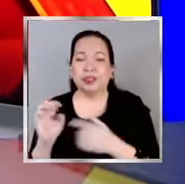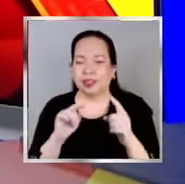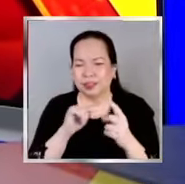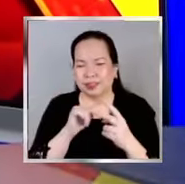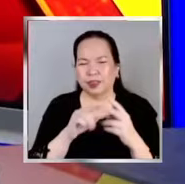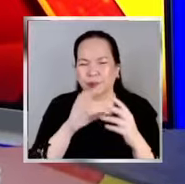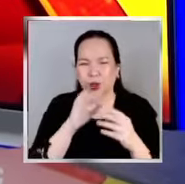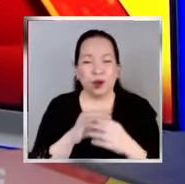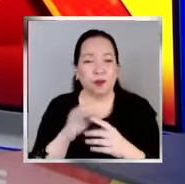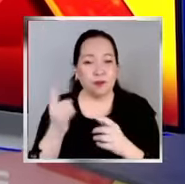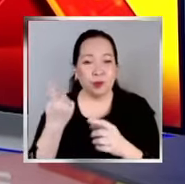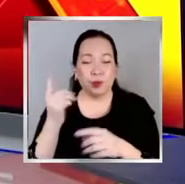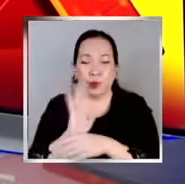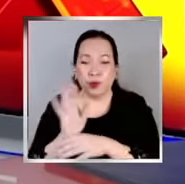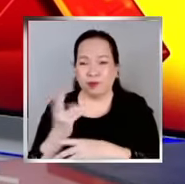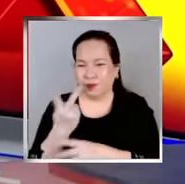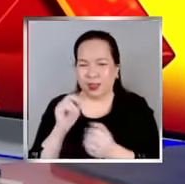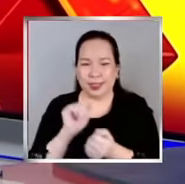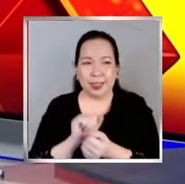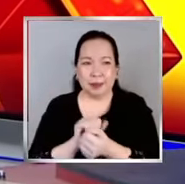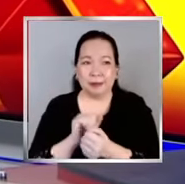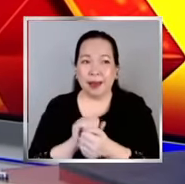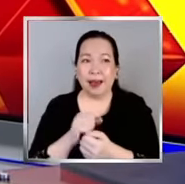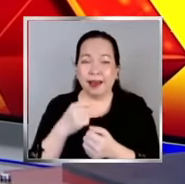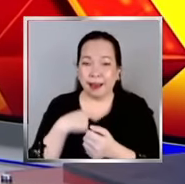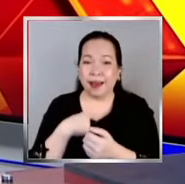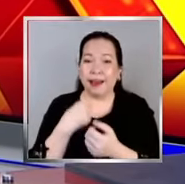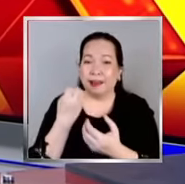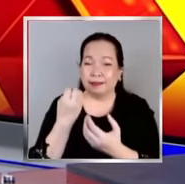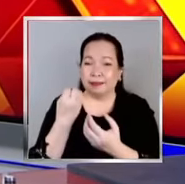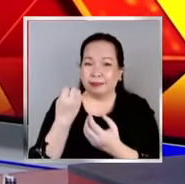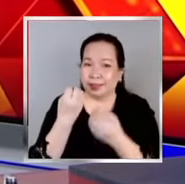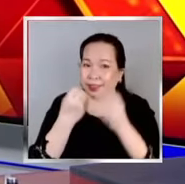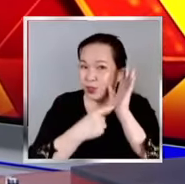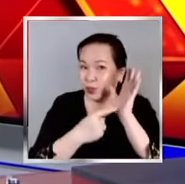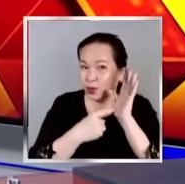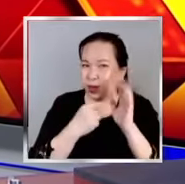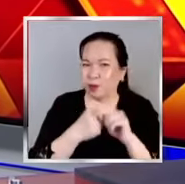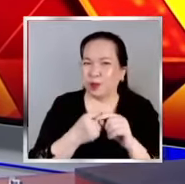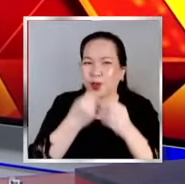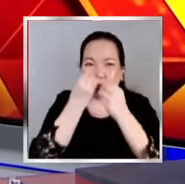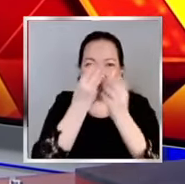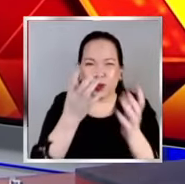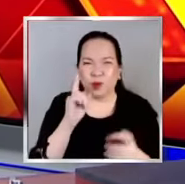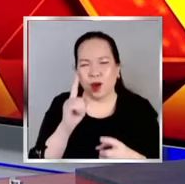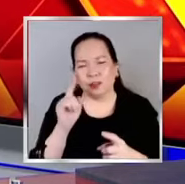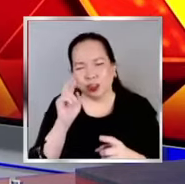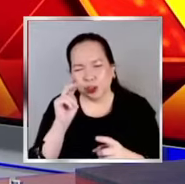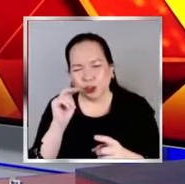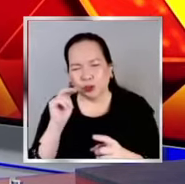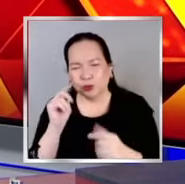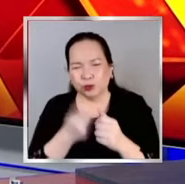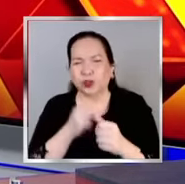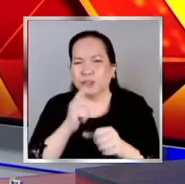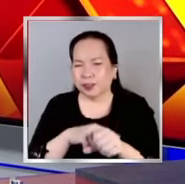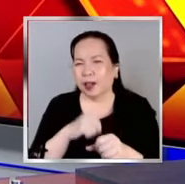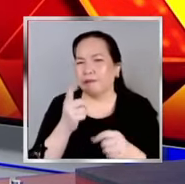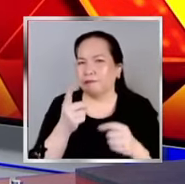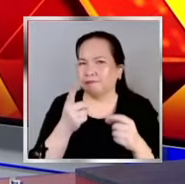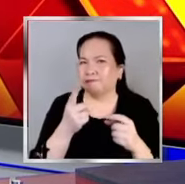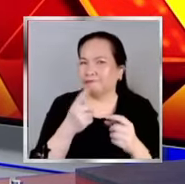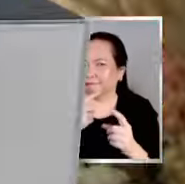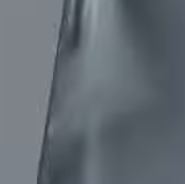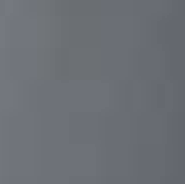nila, Together. May pasilip na sila dyan at may i-reveal pang another first sa kanilang love team. Yan ang chika ni